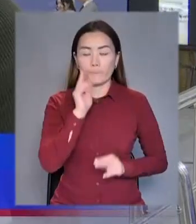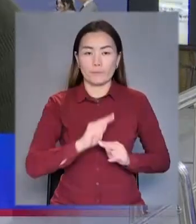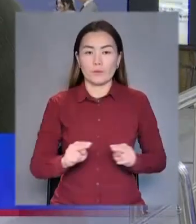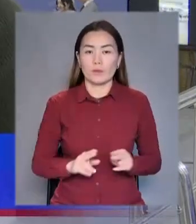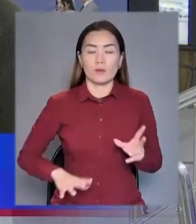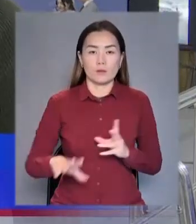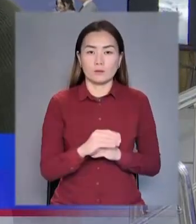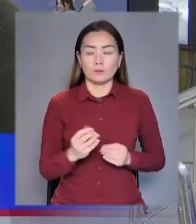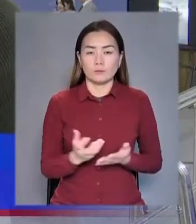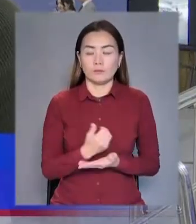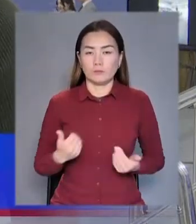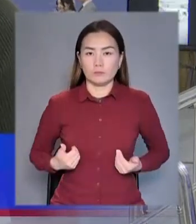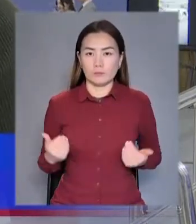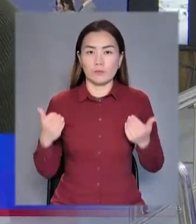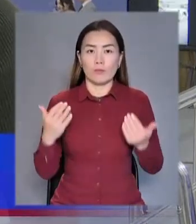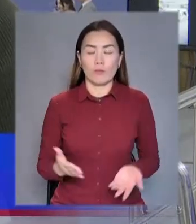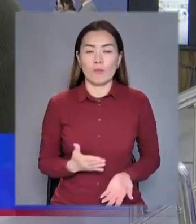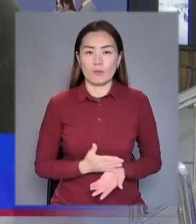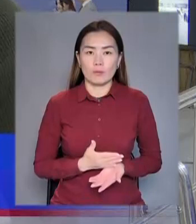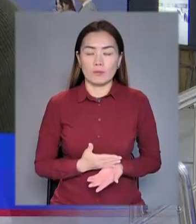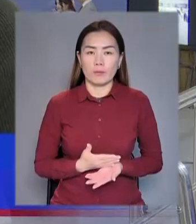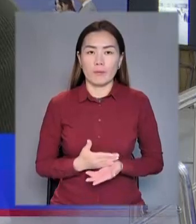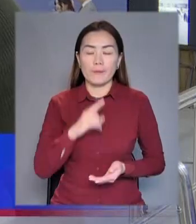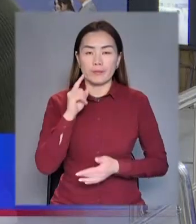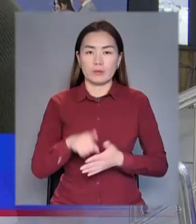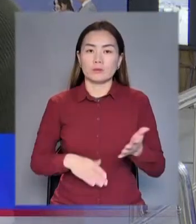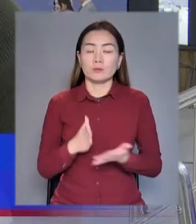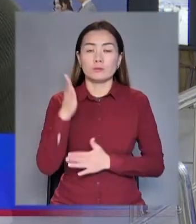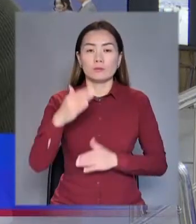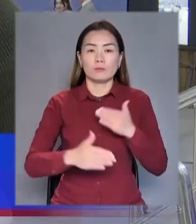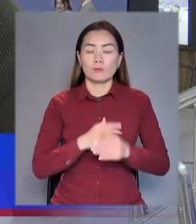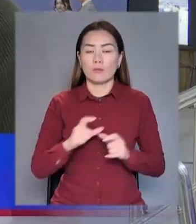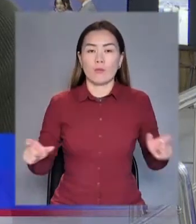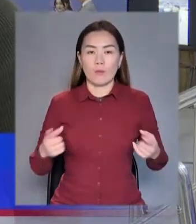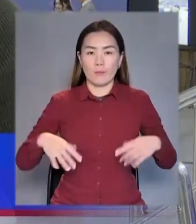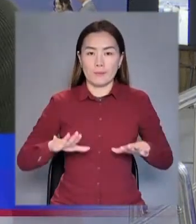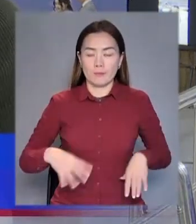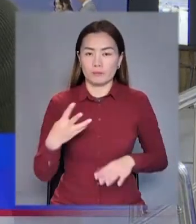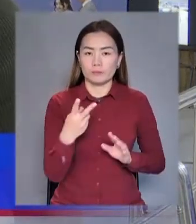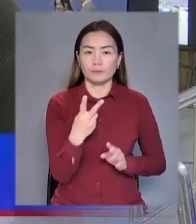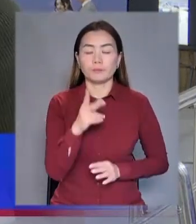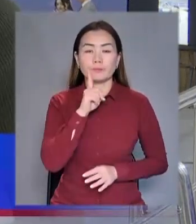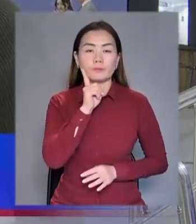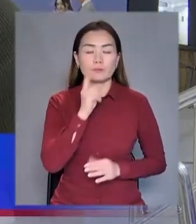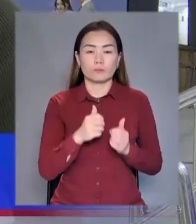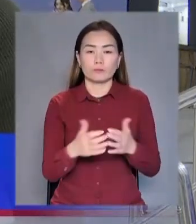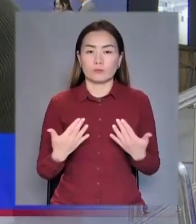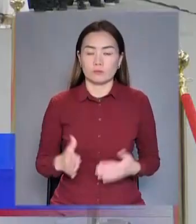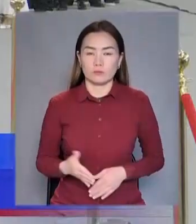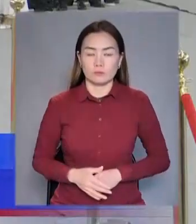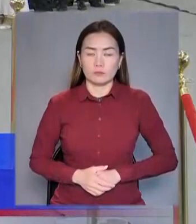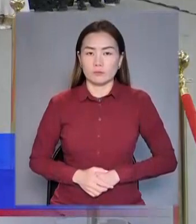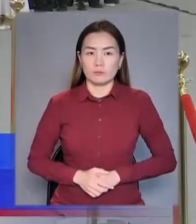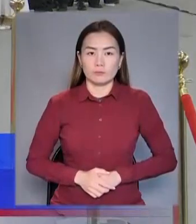устаздар түлектерге сәт сапар тілеп, ел болашағы боларына кәміл сенді. Биыл устаз мектебінің қабырғасынан 42 жас түлек түлеп шығалы